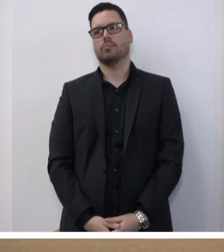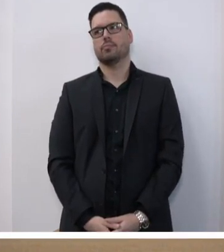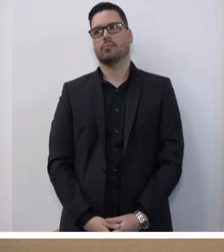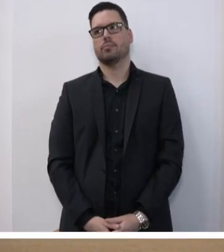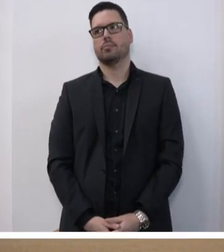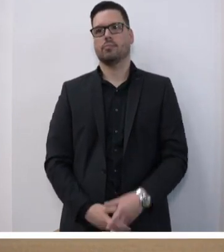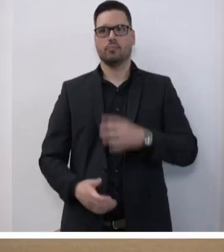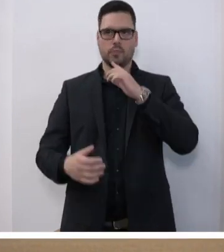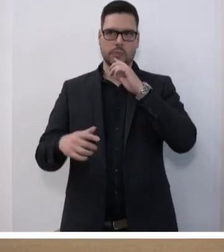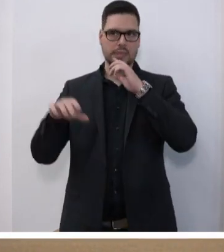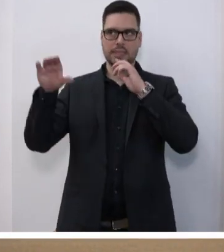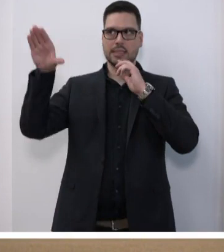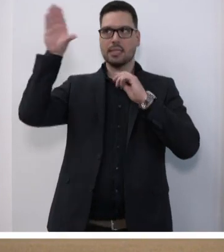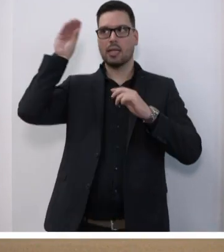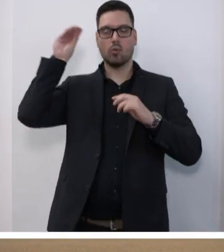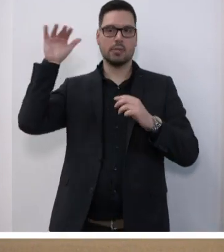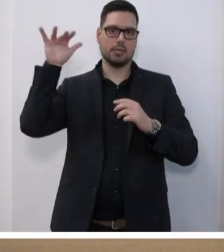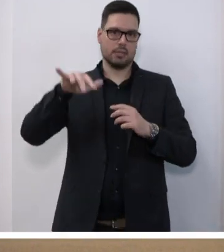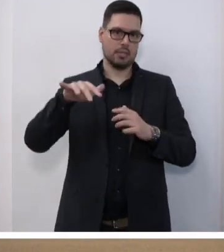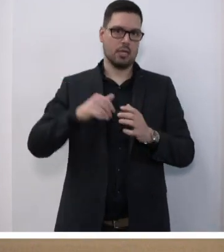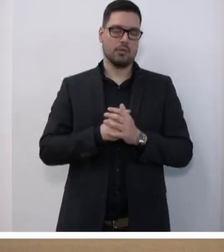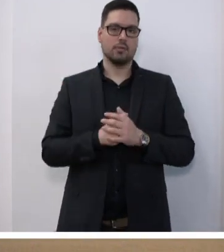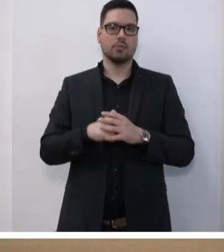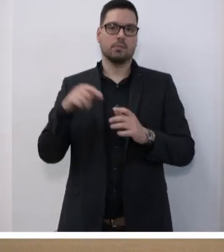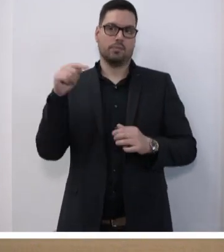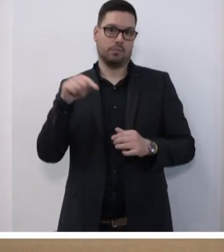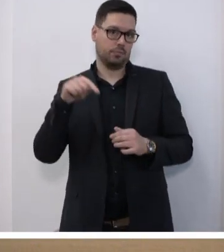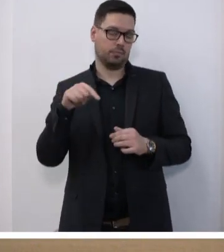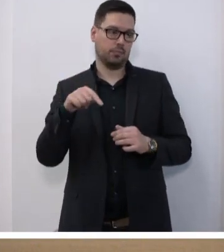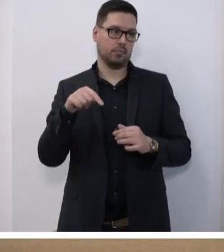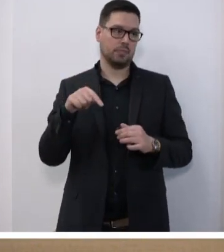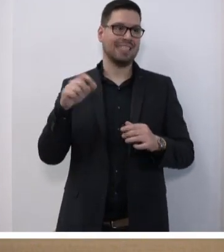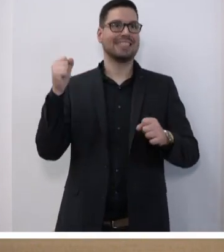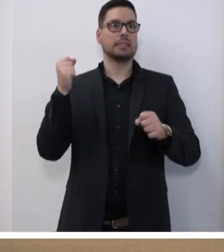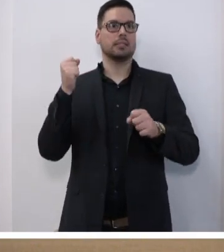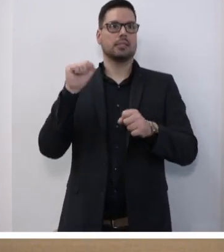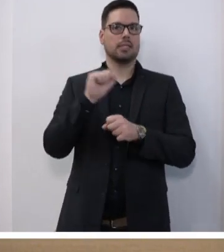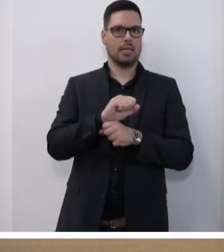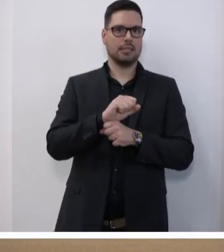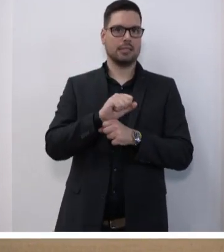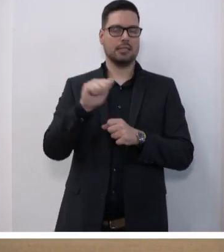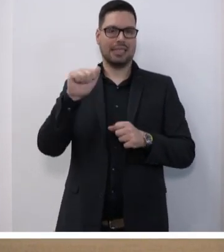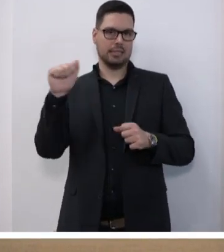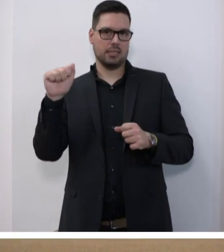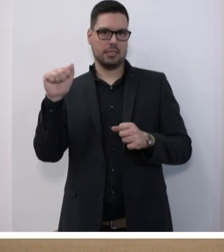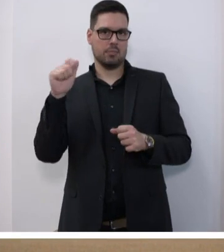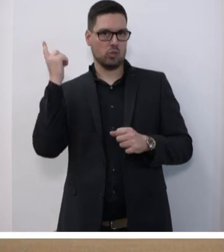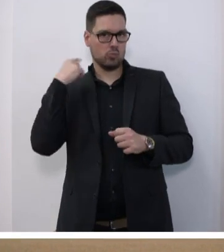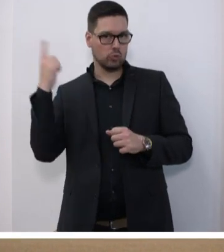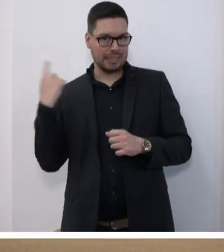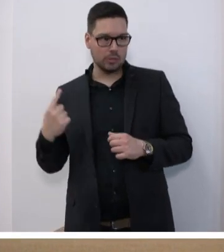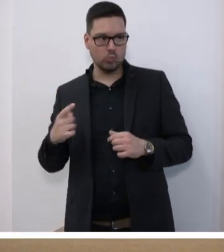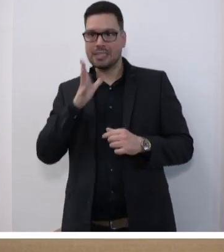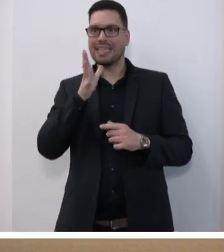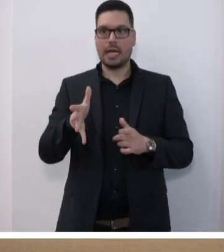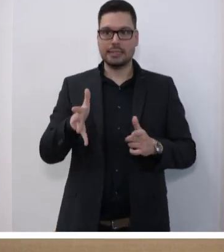Und wenn ich es mir erlauben darf, es wäre auch anzustreben, eine solche Anti-Antisemitismus-Klausel in unser Grundgesetz aufzunehmen. Und